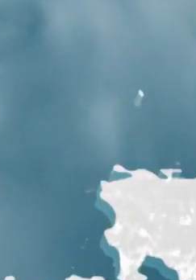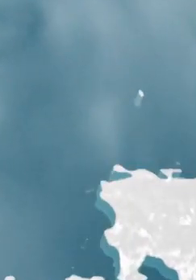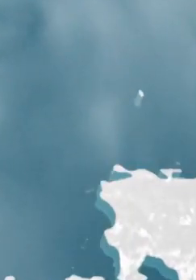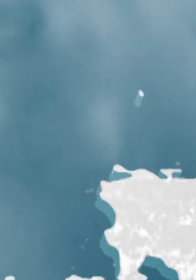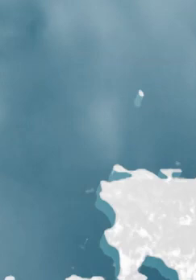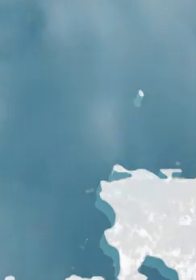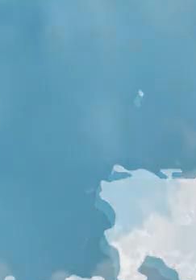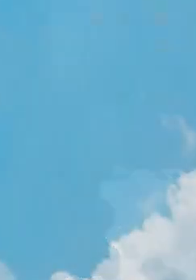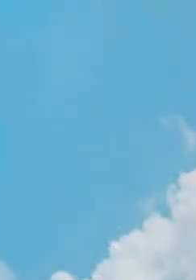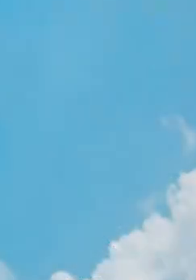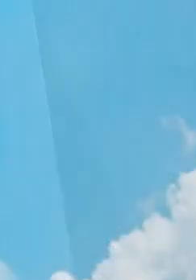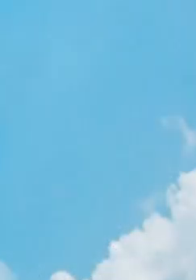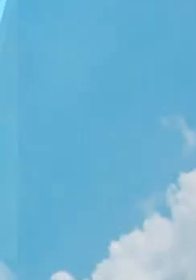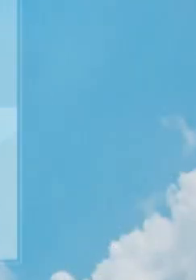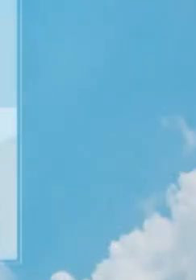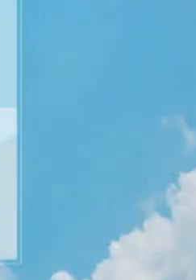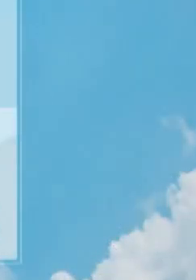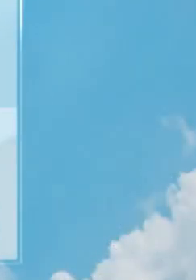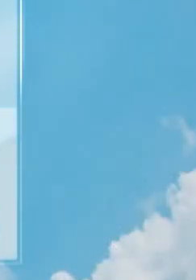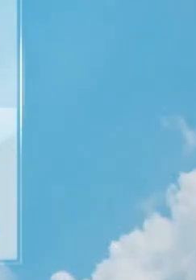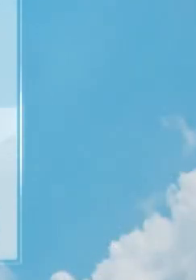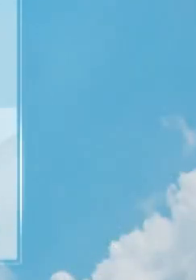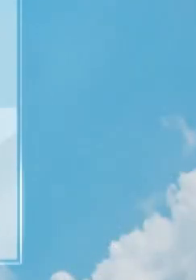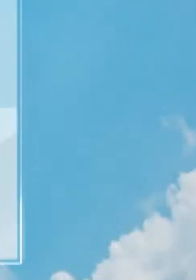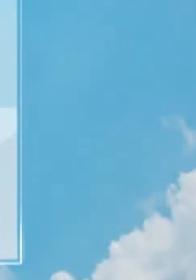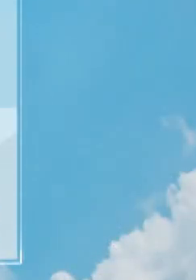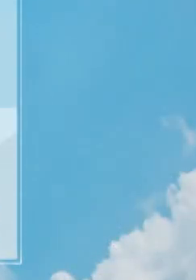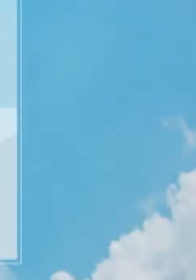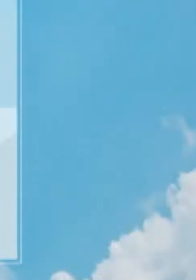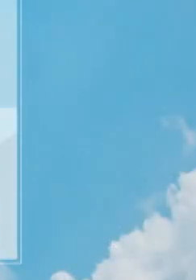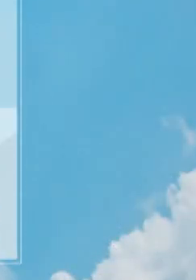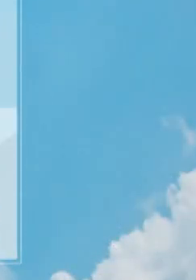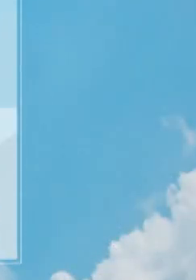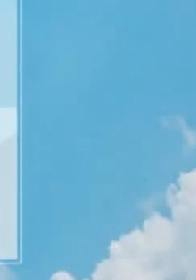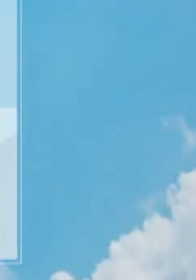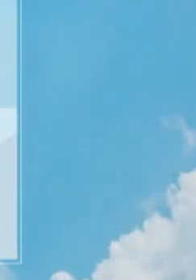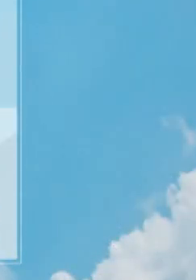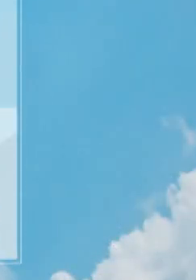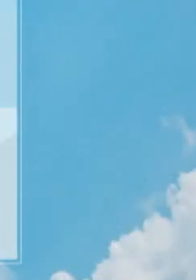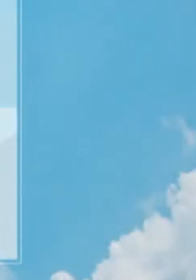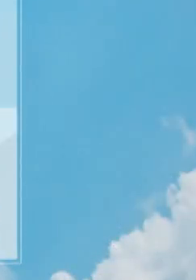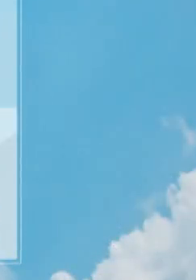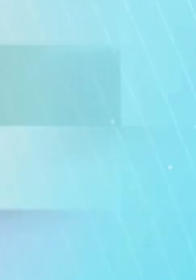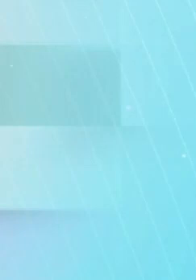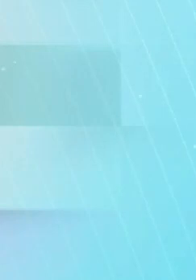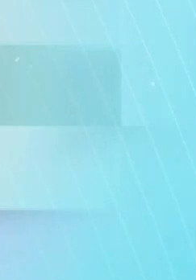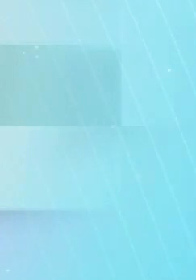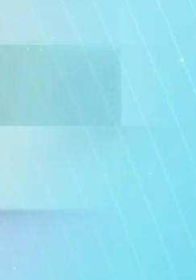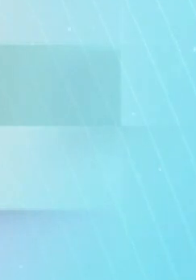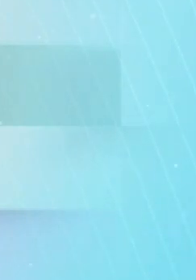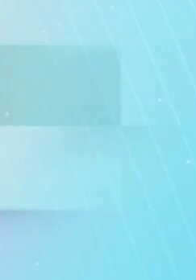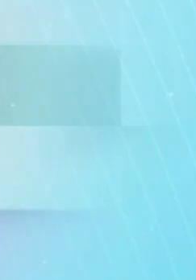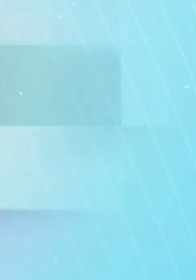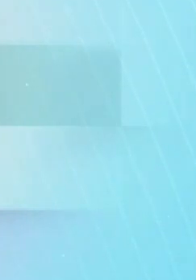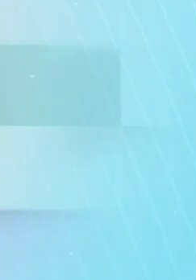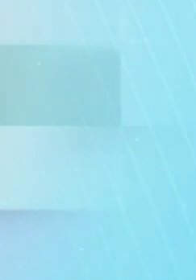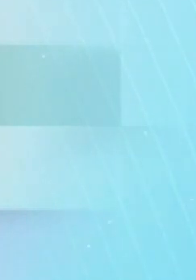21도가 되겠습니다. 주간 날씨 예보입니다. 전국에 가끔 구름이 많겠습니다.